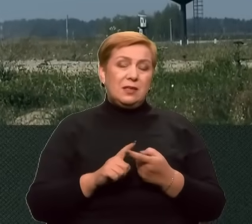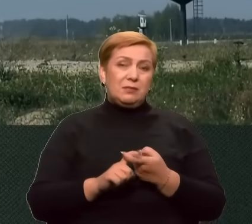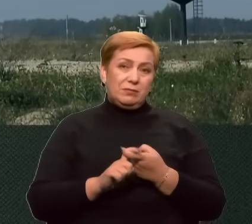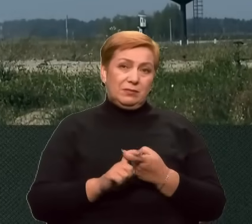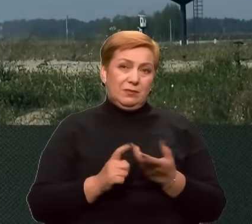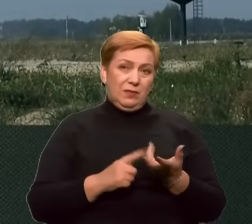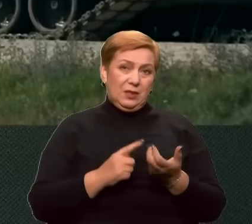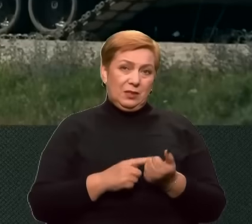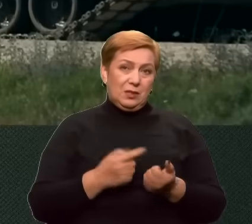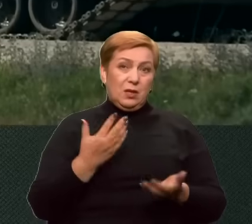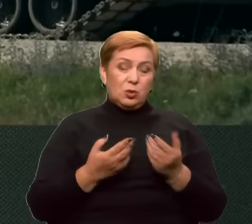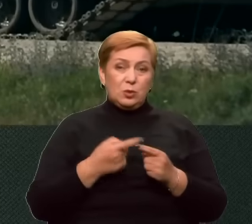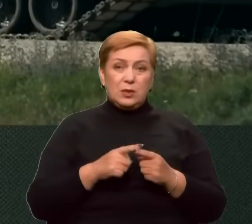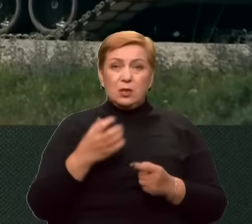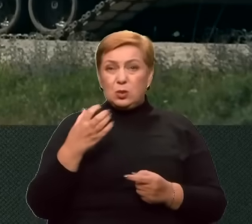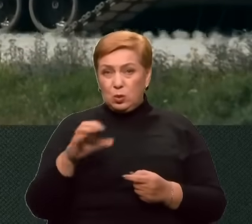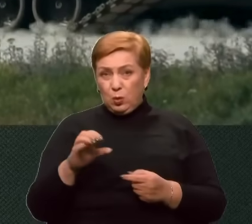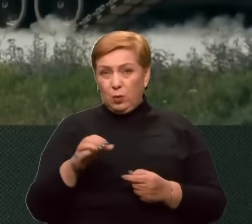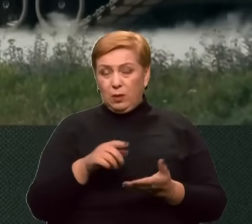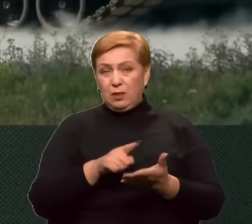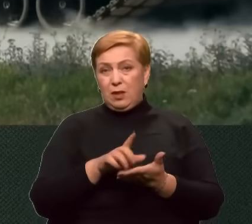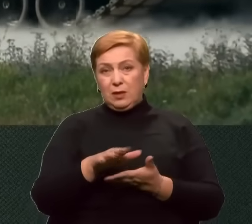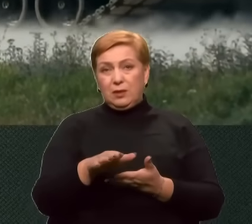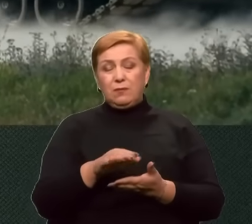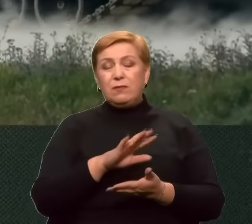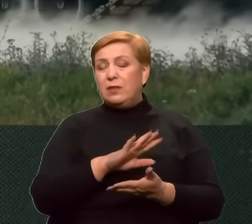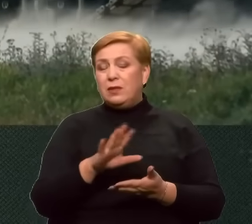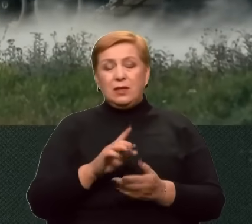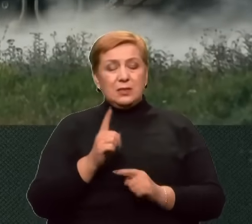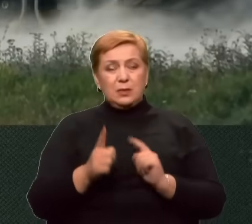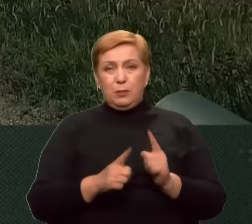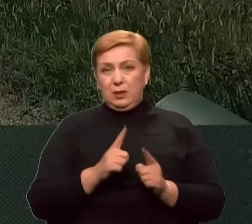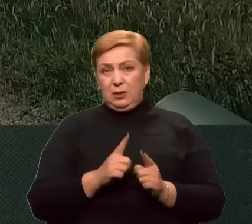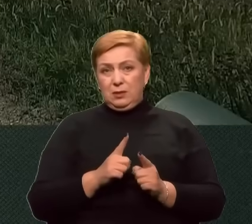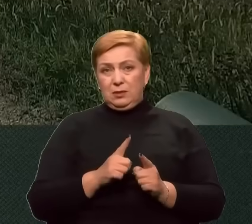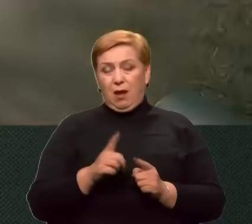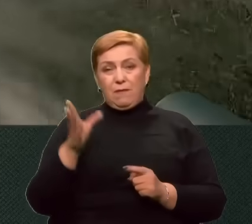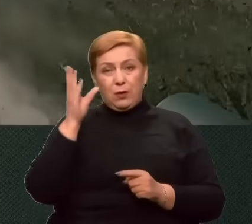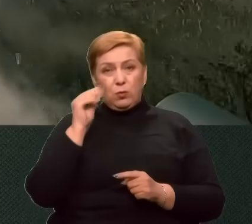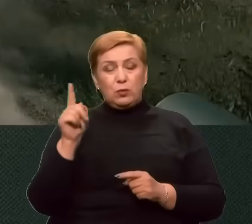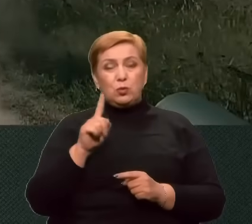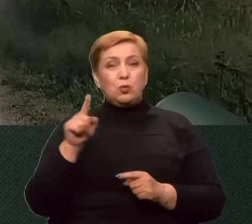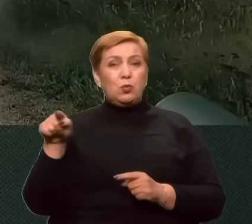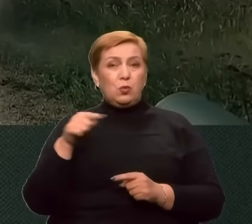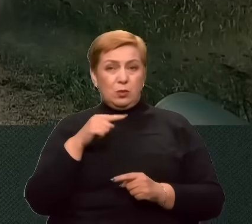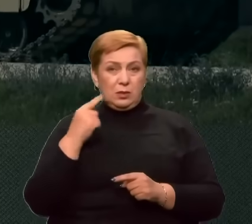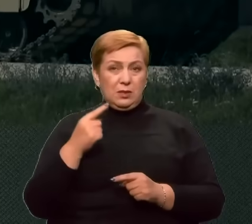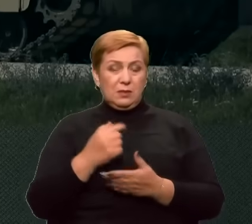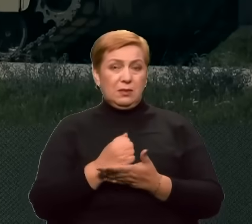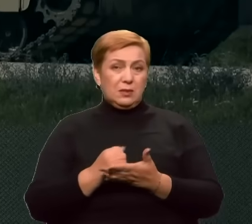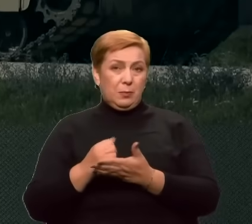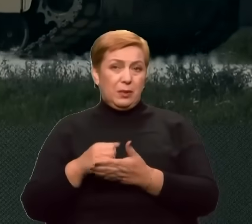про 100 танків, воно абсолютно не змінить, враховуючи те, що у Російської Федерації на запасах, на